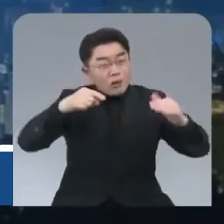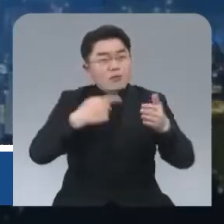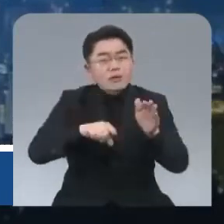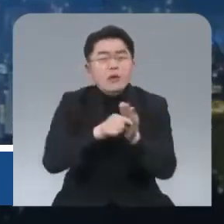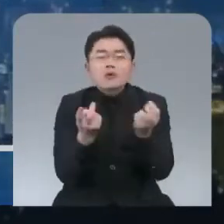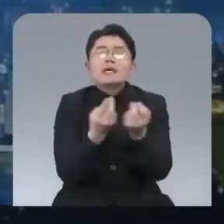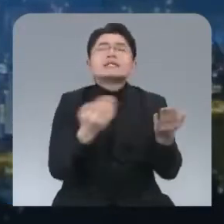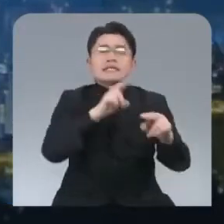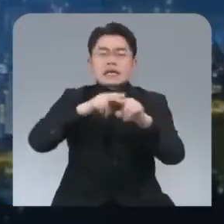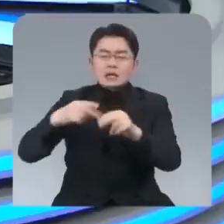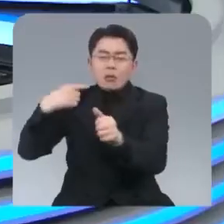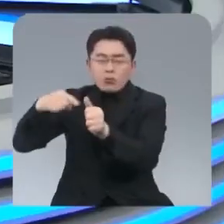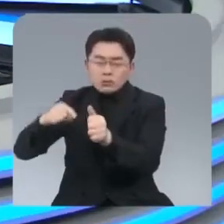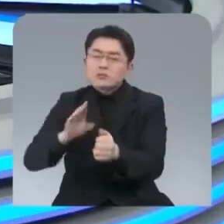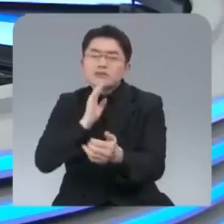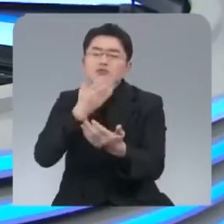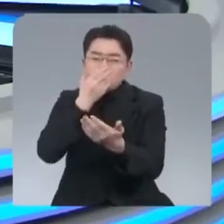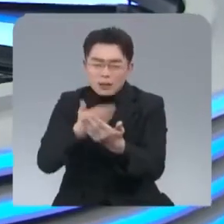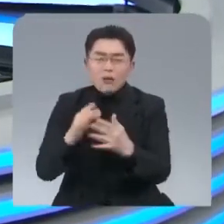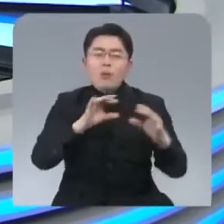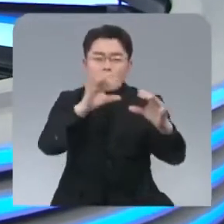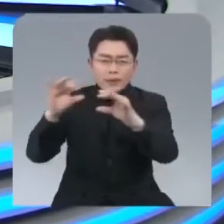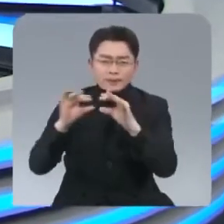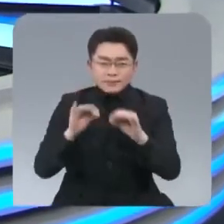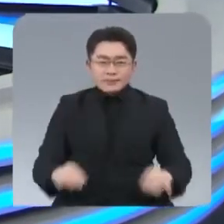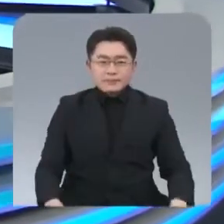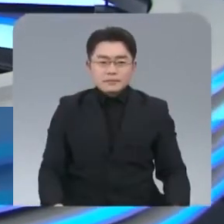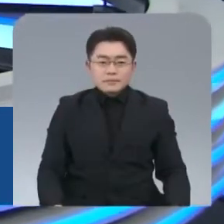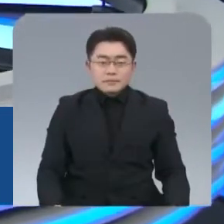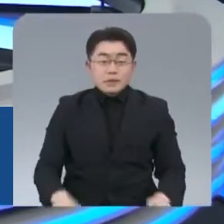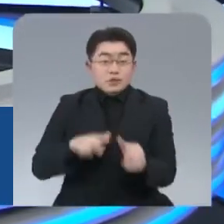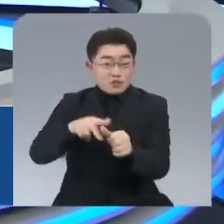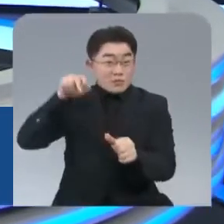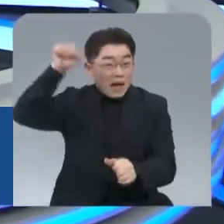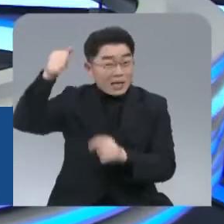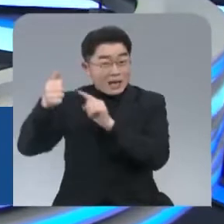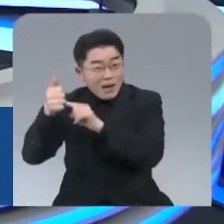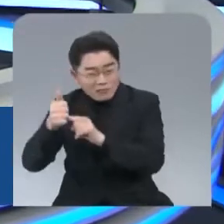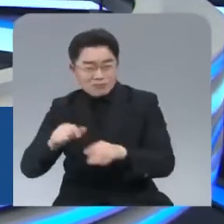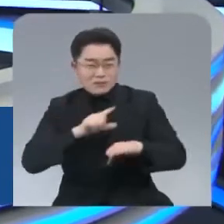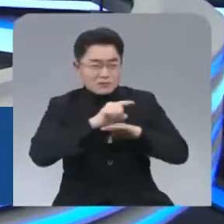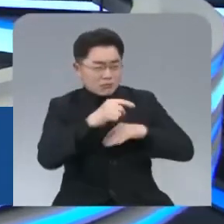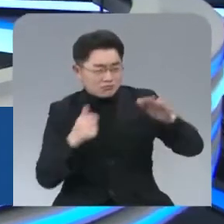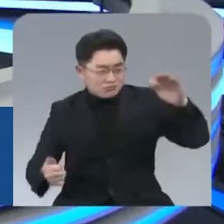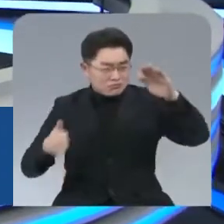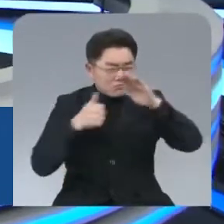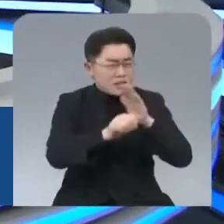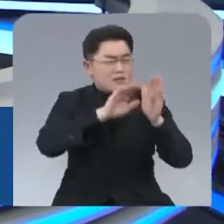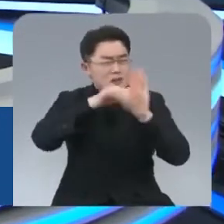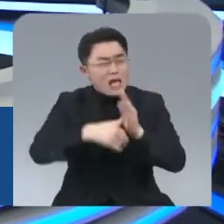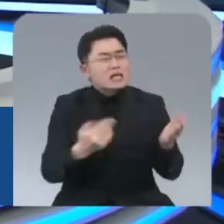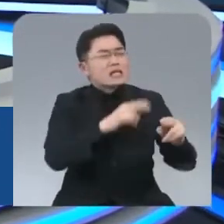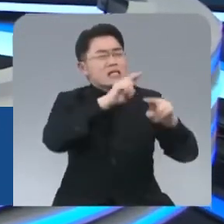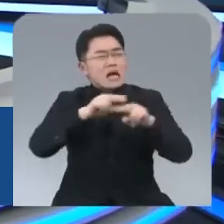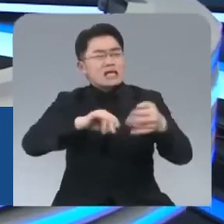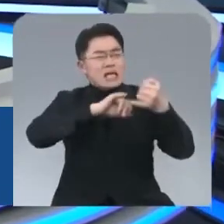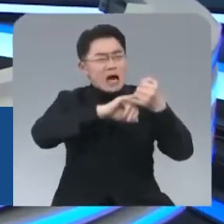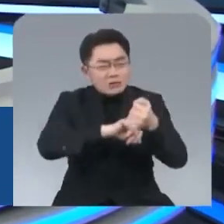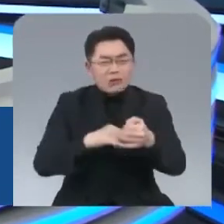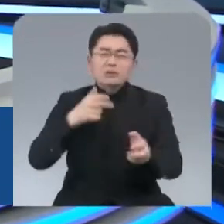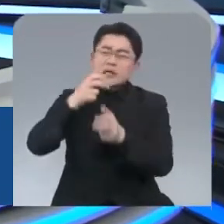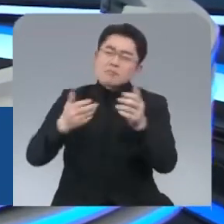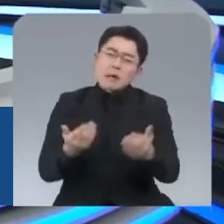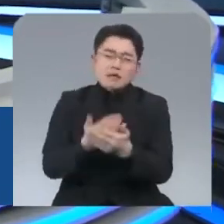분명합니다 그래서 이제 후보들을 지역 갈때마다 여기서 무슨 산업을 육성하겠다고 그렇게 일자리 만들겠다 다 약속들을 합니다